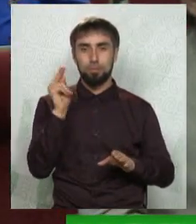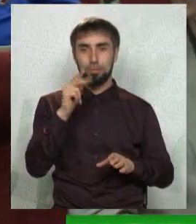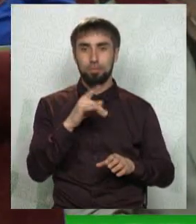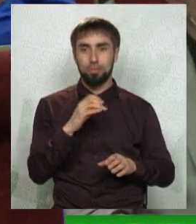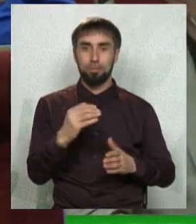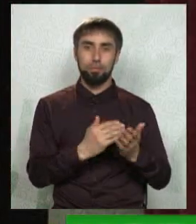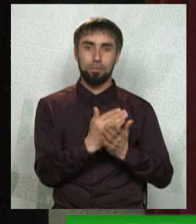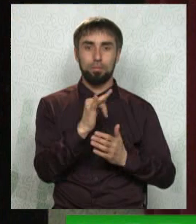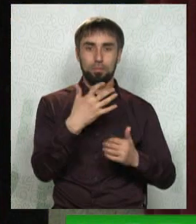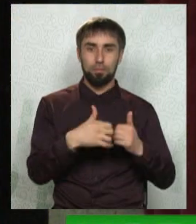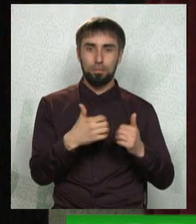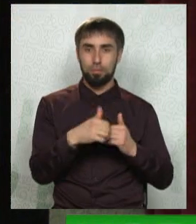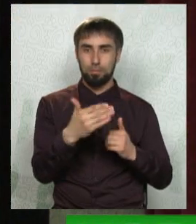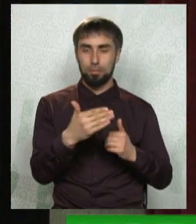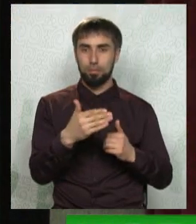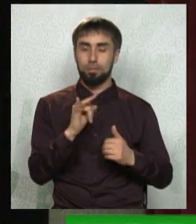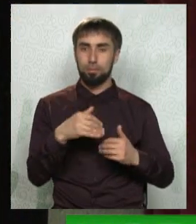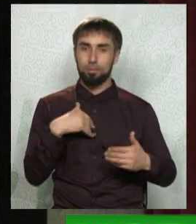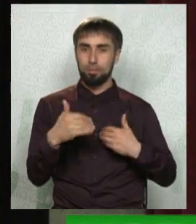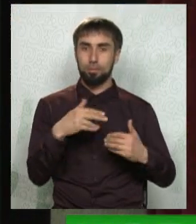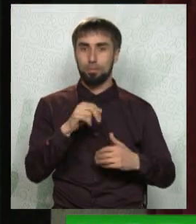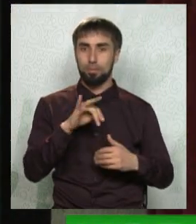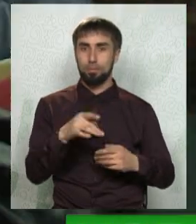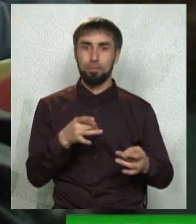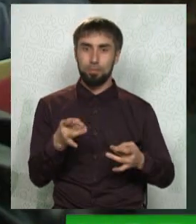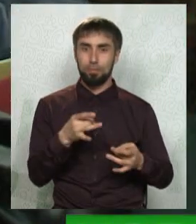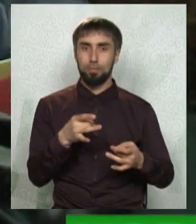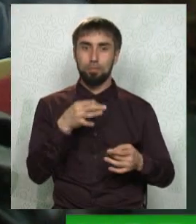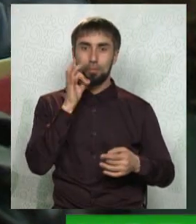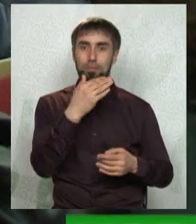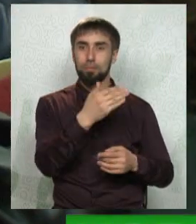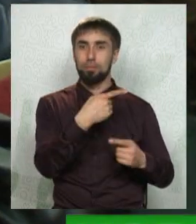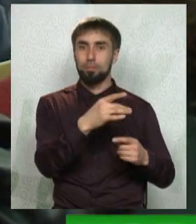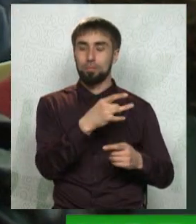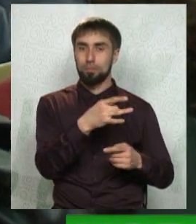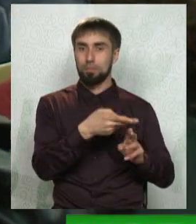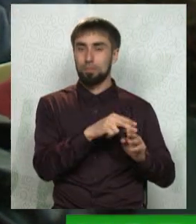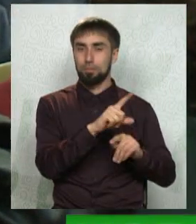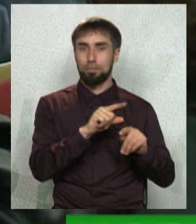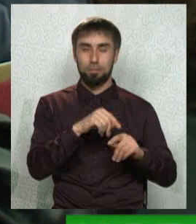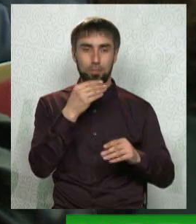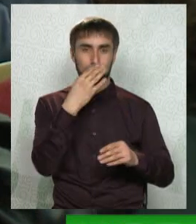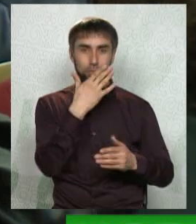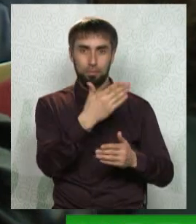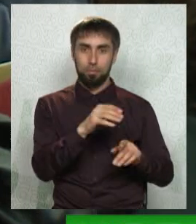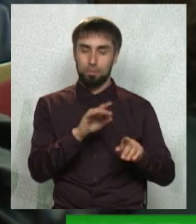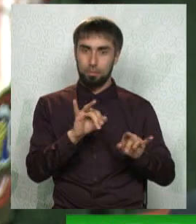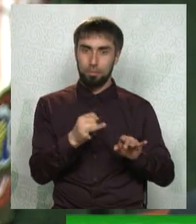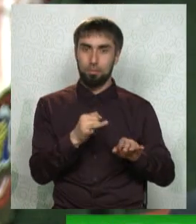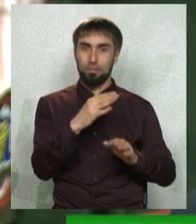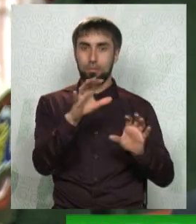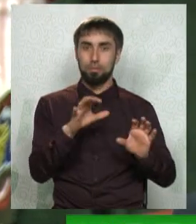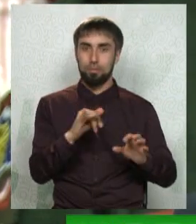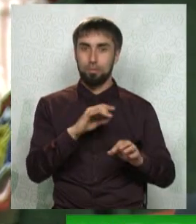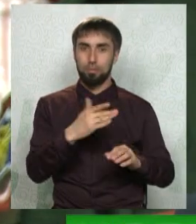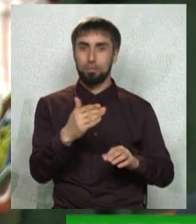заведений высшего и среднего звена, и предложил парламенту региона перенять опыт других стран, в частности Японии, и выступить на законодательном уровне